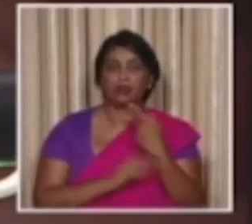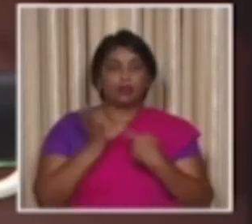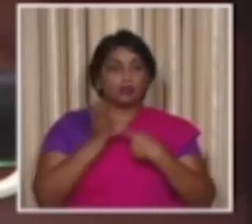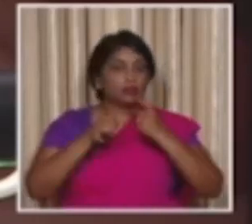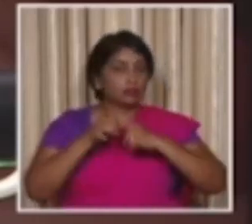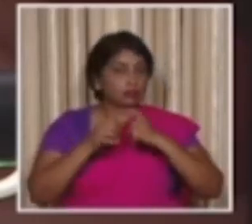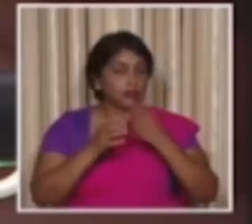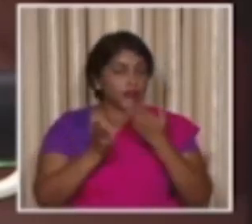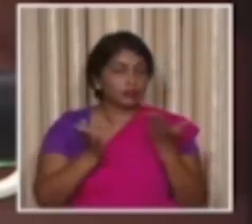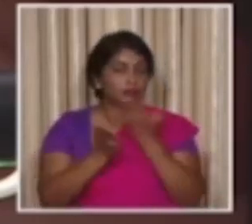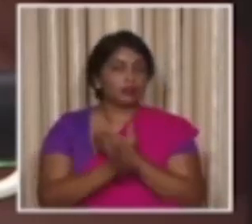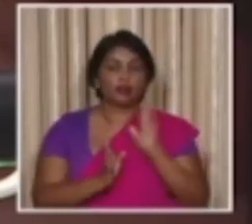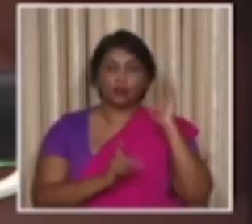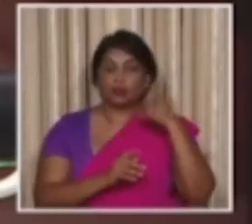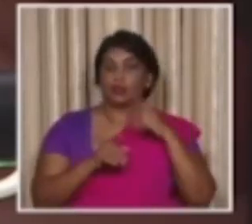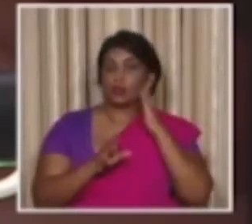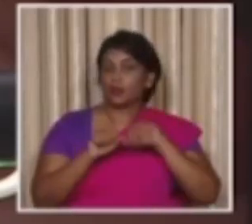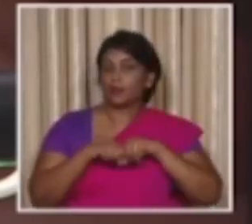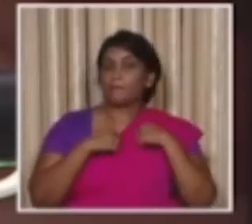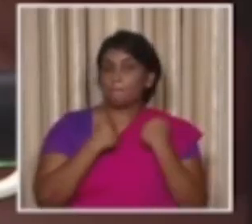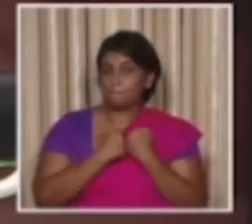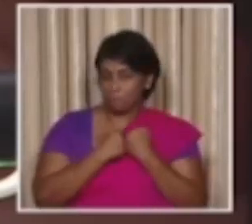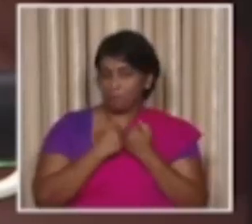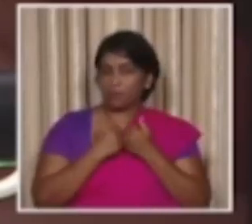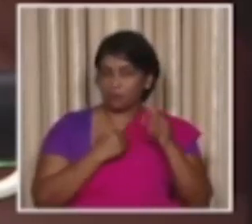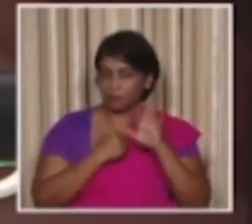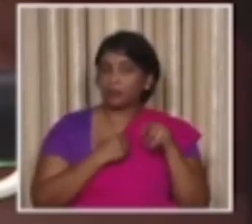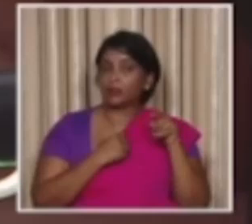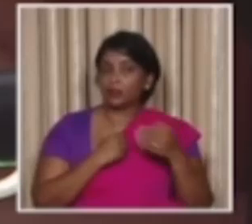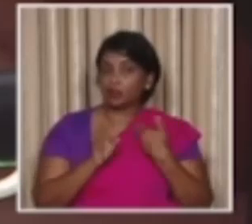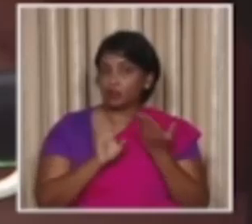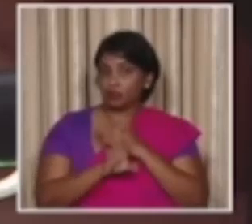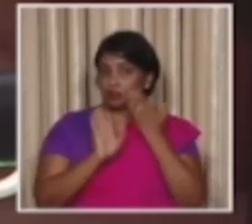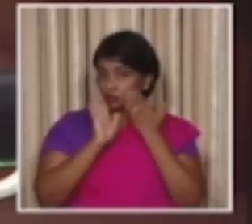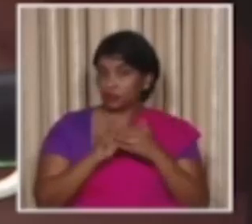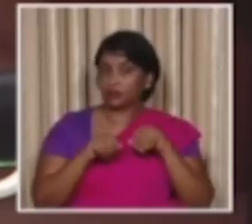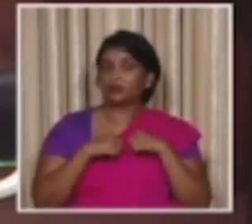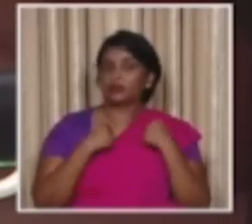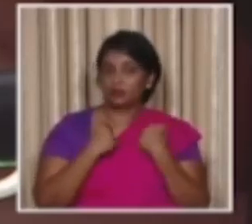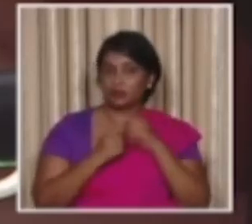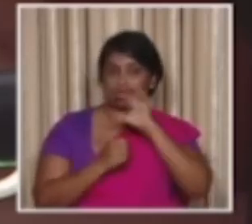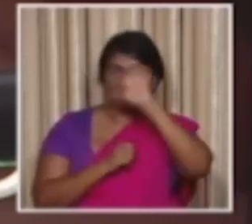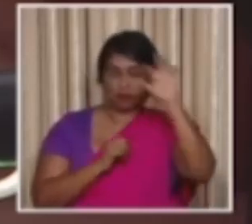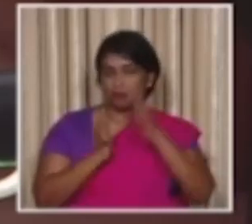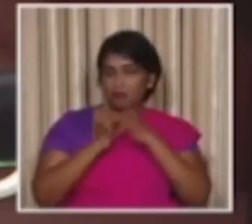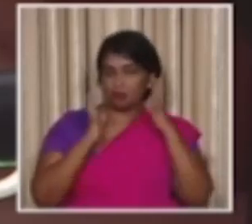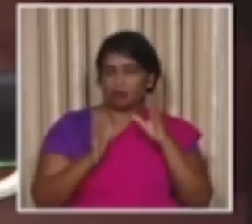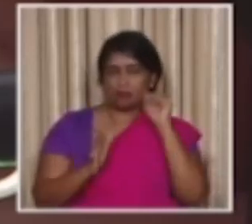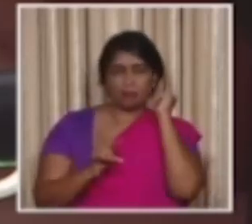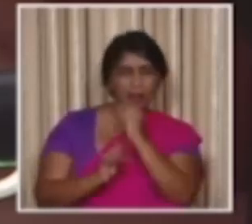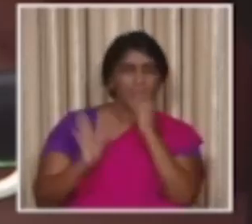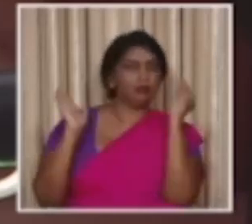ඉදිරිපත් කිරීමට කෘප්‍රකට විදේශීය සමාගමක් සම්බන්ධ වී ඇති තත්ත්වයක් තුළ මා කලින් පෙන්වා දුන්න මෙම සමාගම රටවල් ගණනාවක බ්ලැක් ලිස්ට් වෙලා